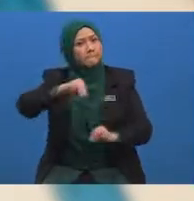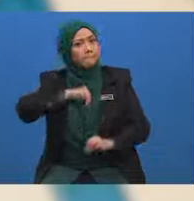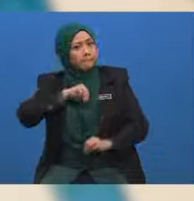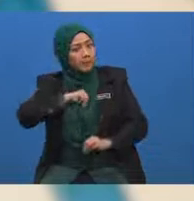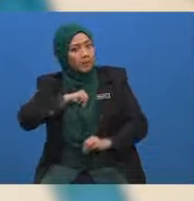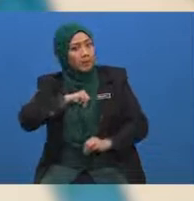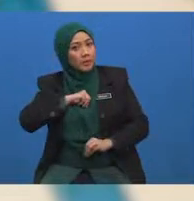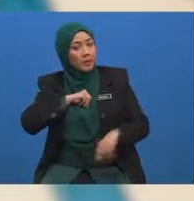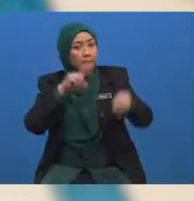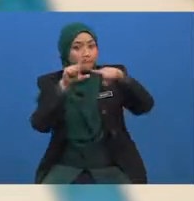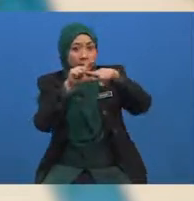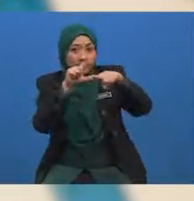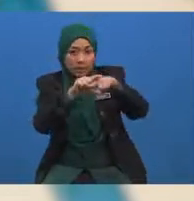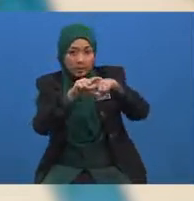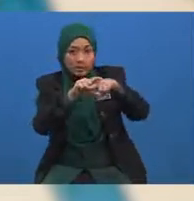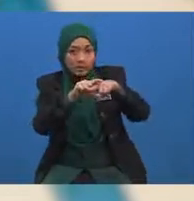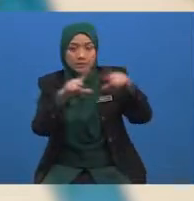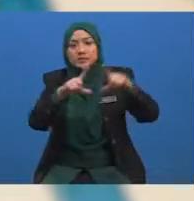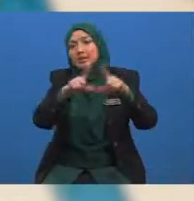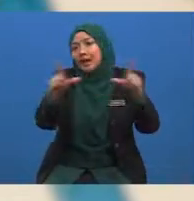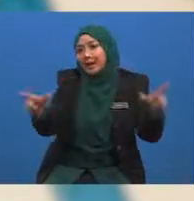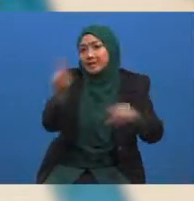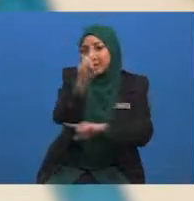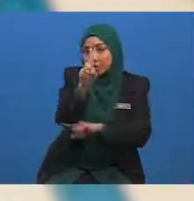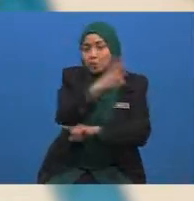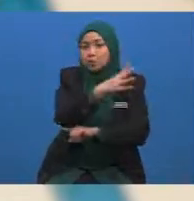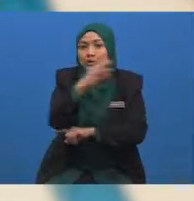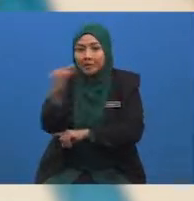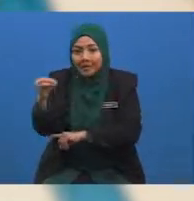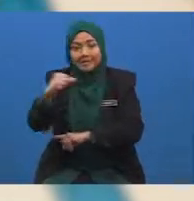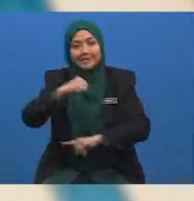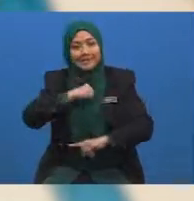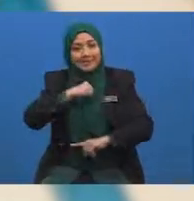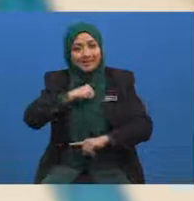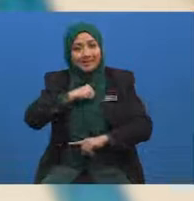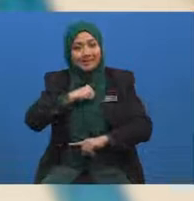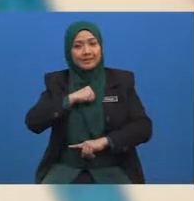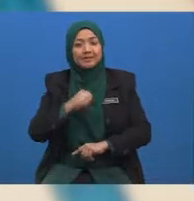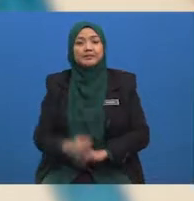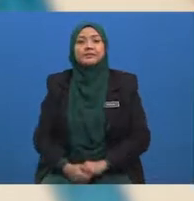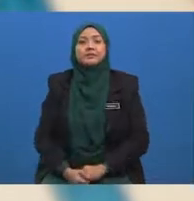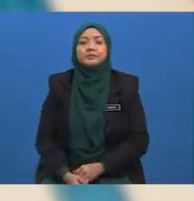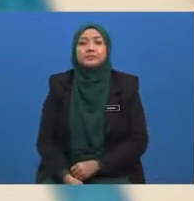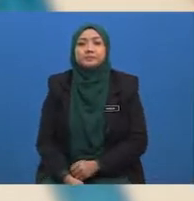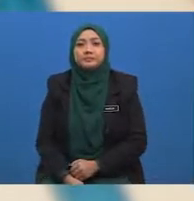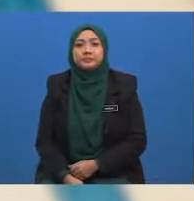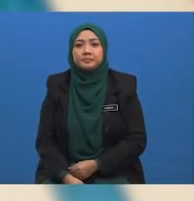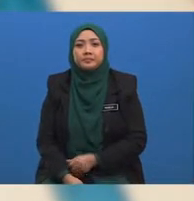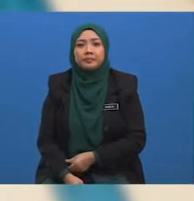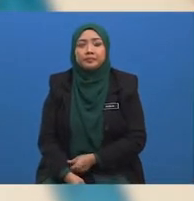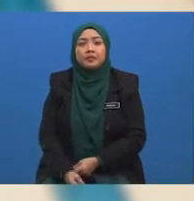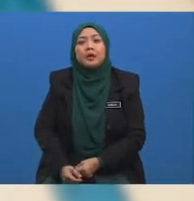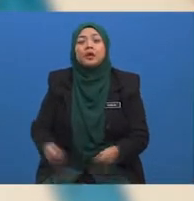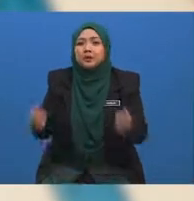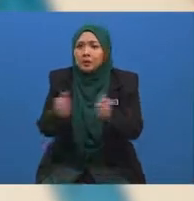memiliki pembahagi selain satu dan dirinya sendiri. Dengan